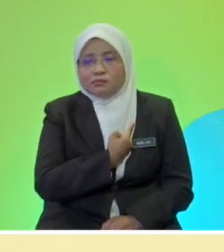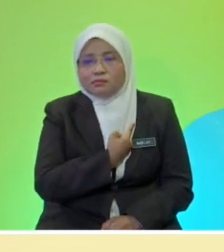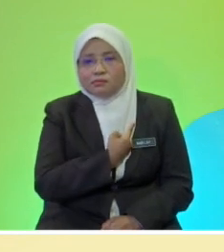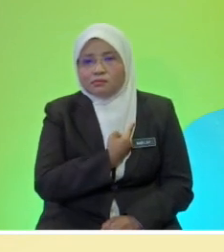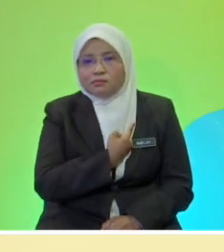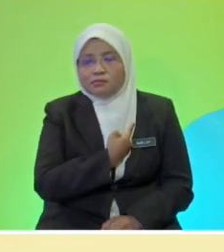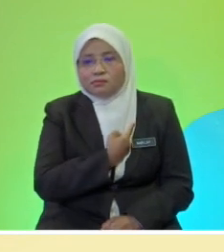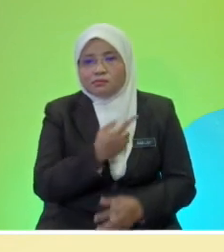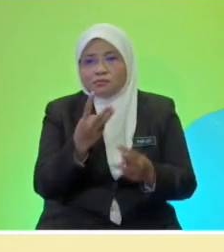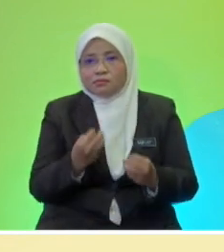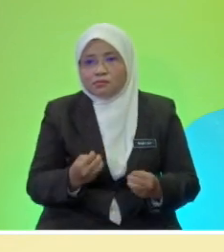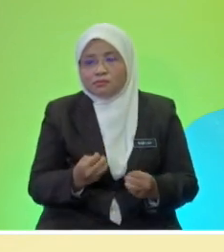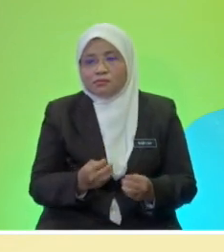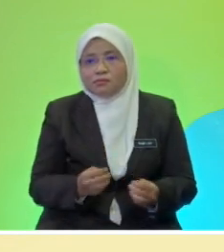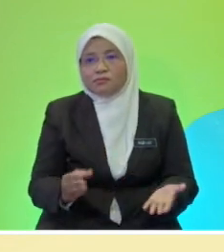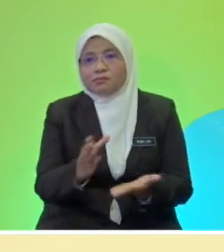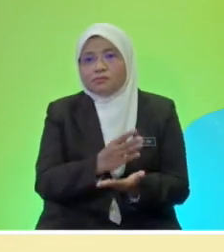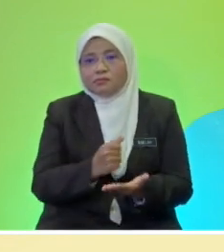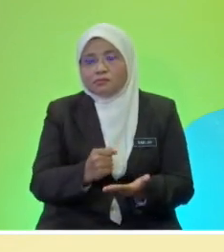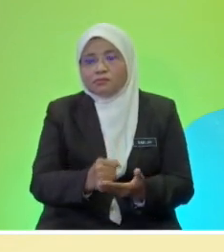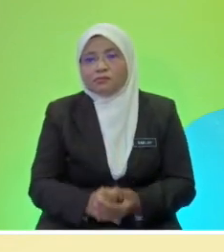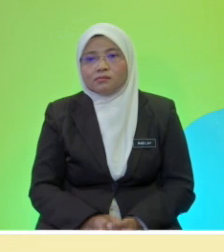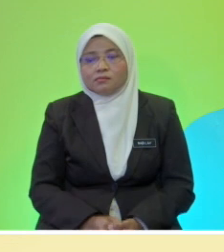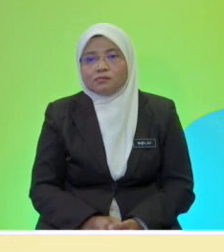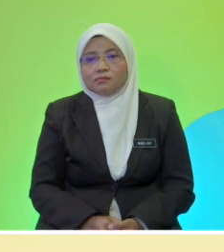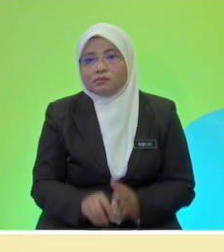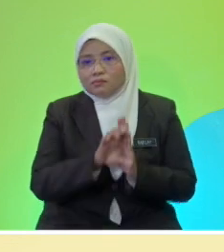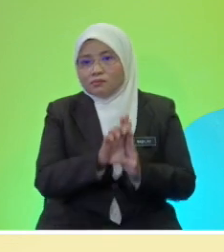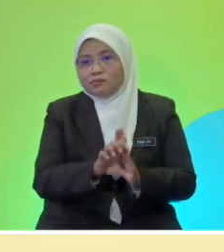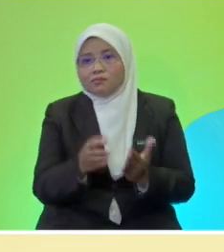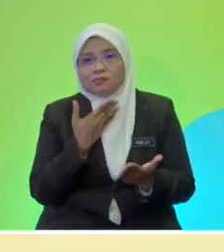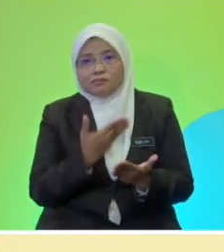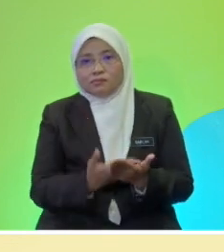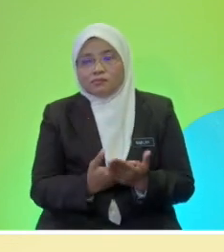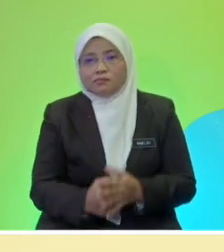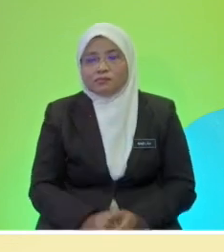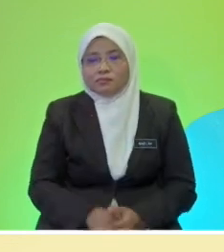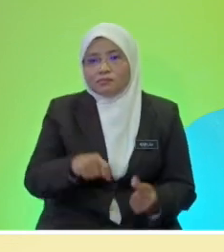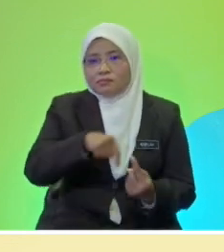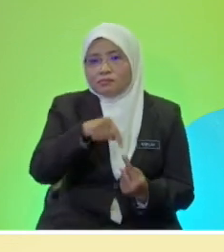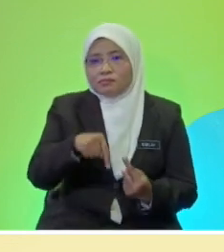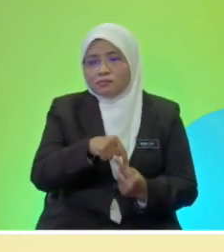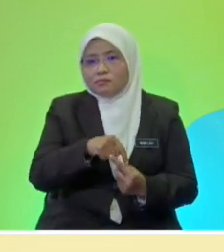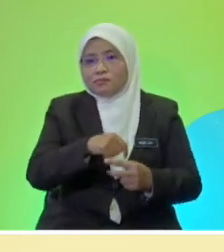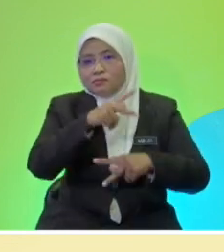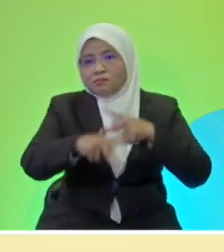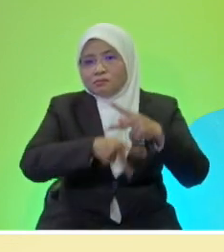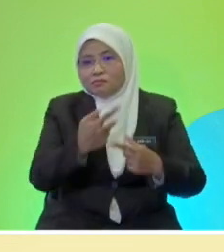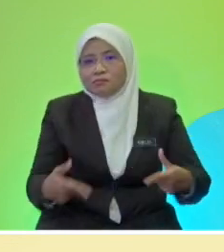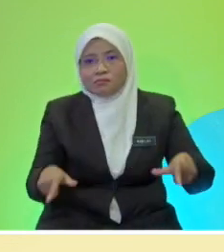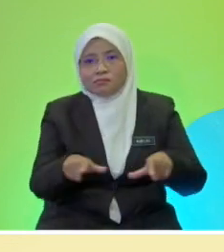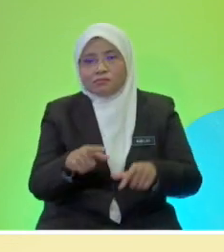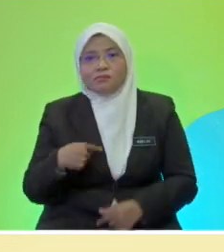sample yang mendam itu juga mengambil masuk Oke apabila proses ini berlaku maka